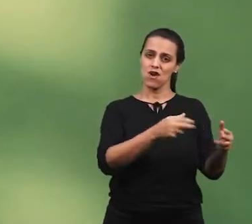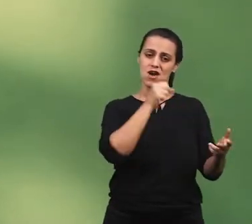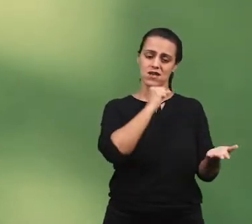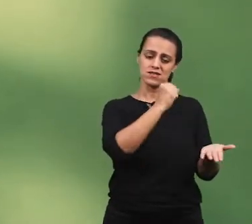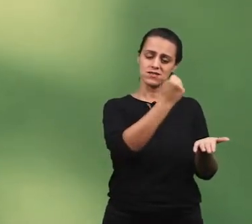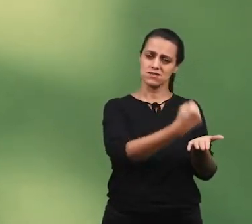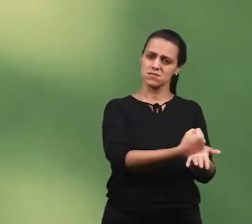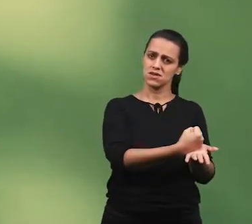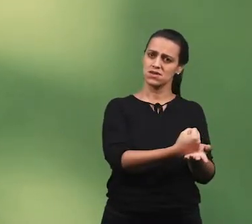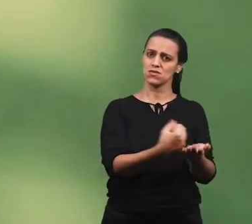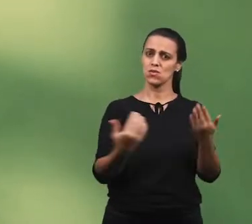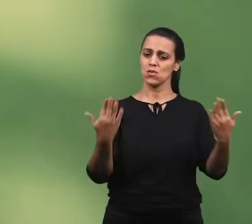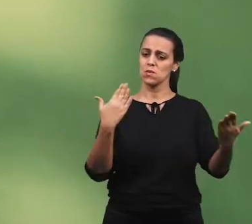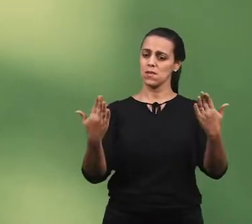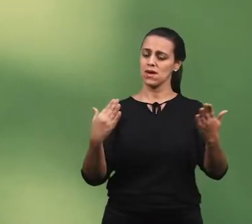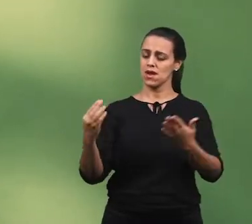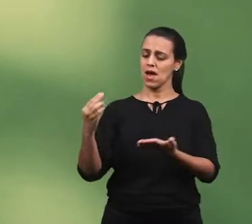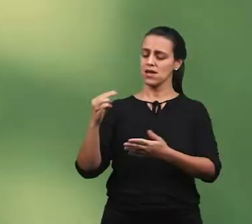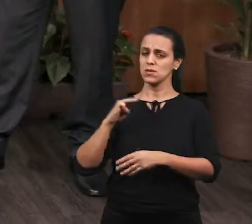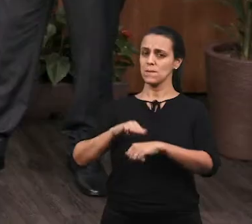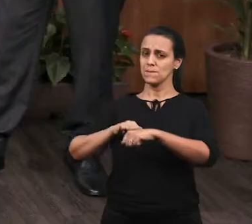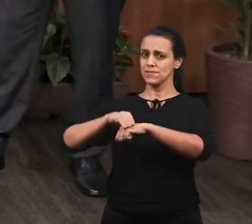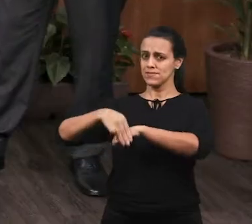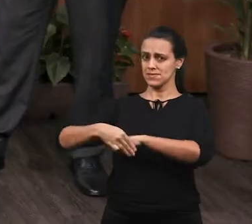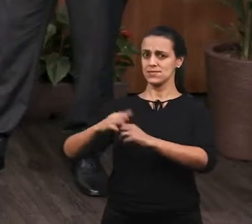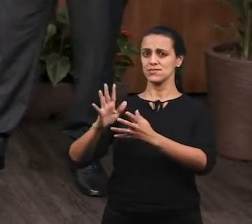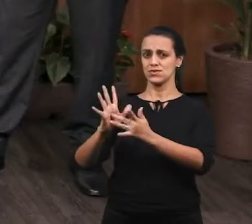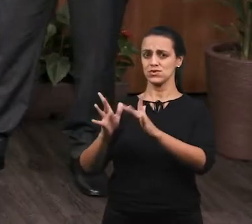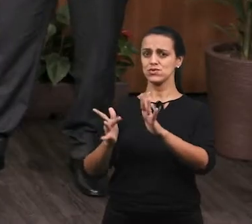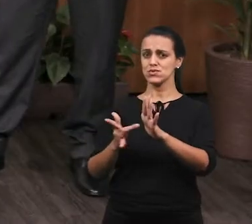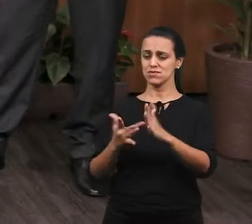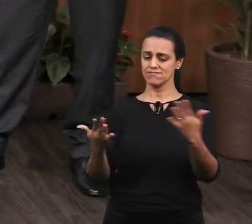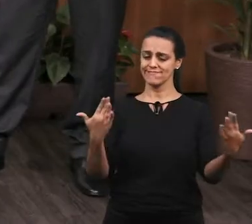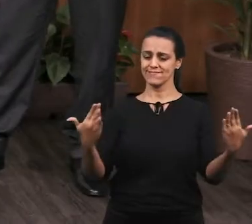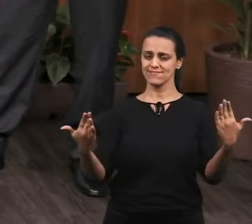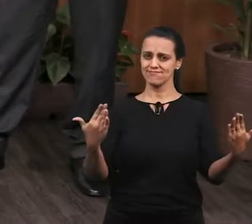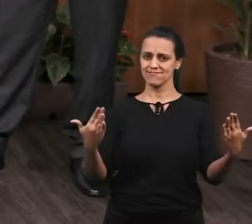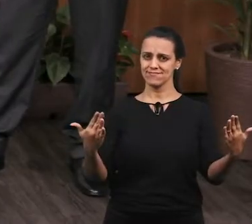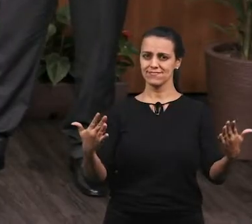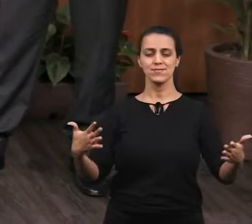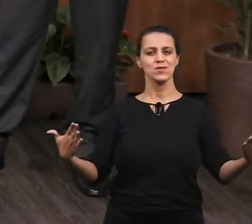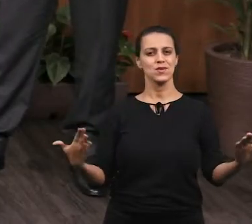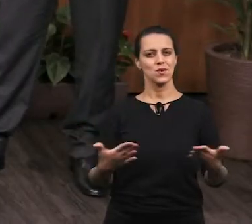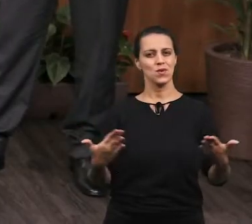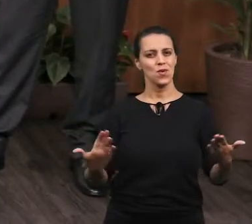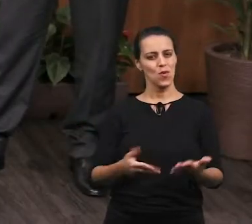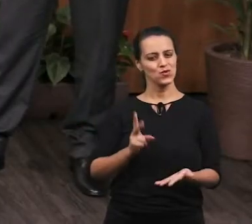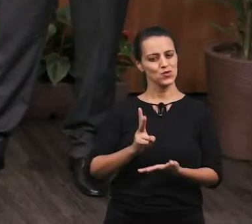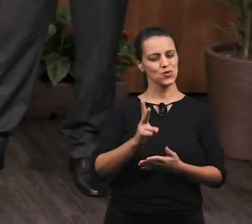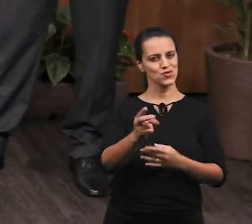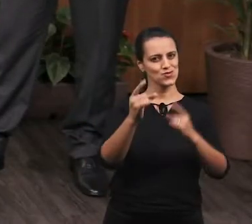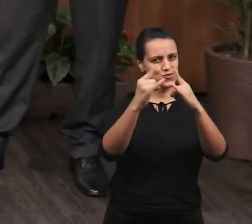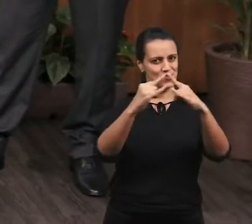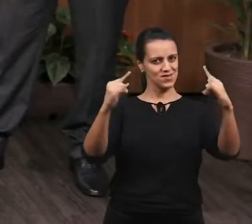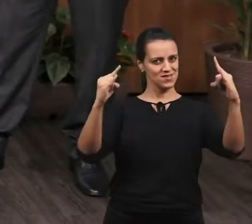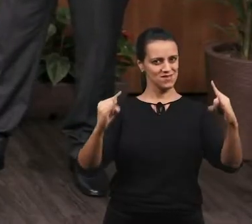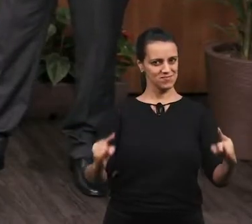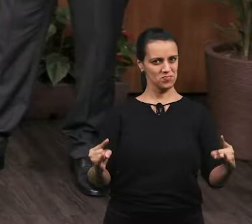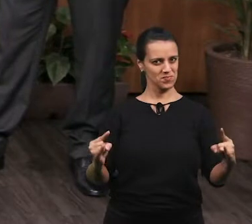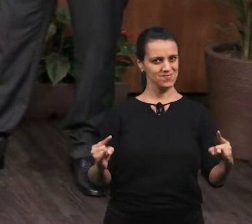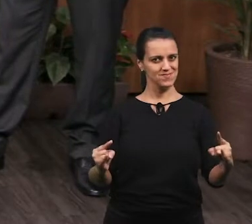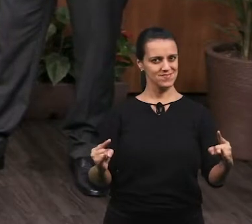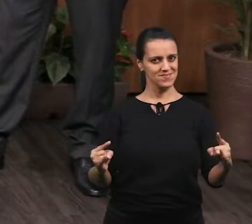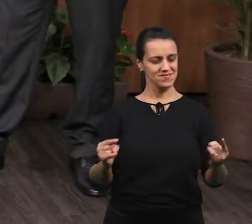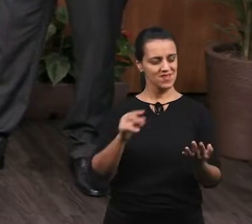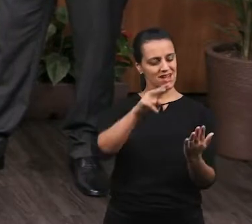прообразами Ветхого Завета и служением Господа Иисуса. И сегодня мы продолжим говорить о скинии